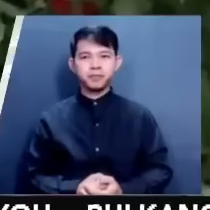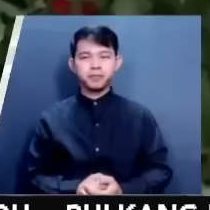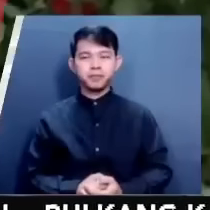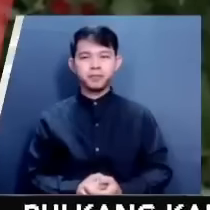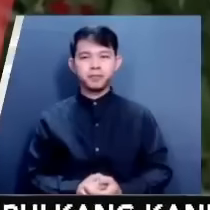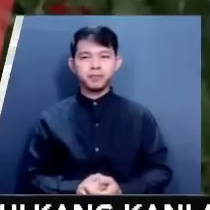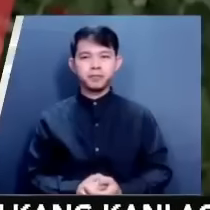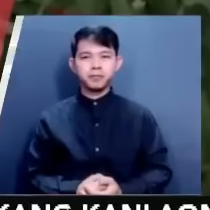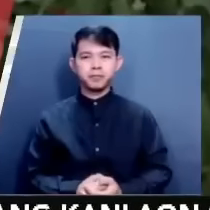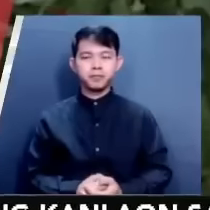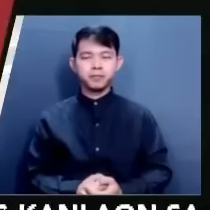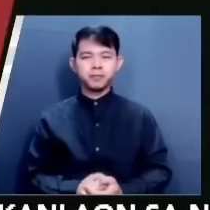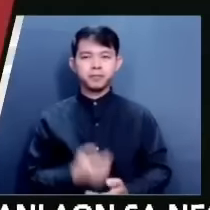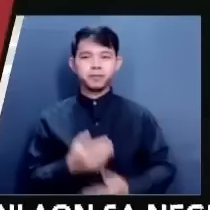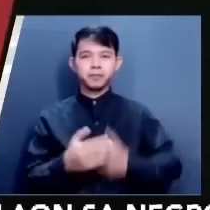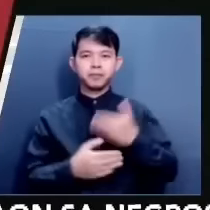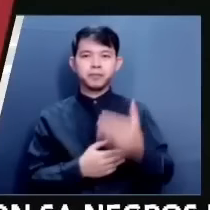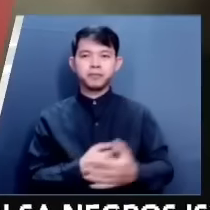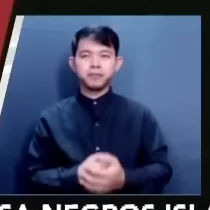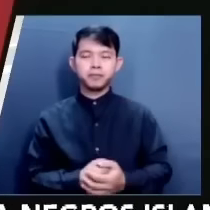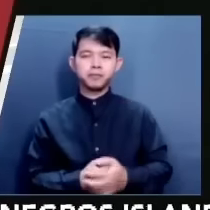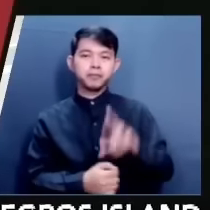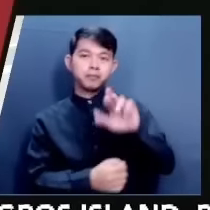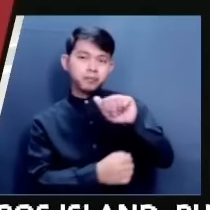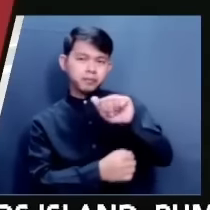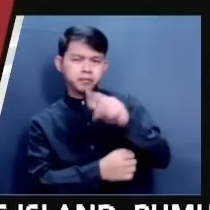British rapper Little Sims